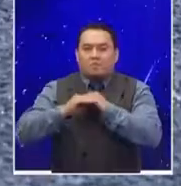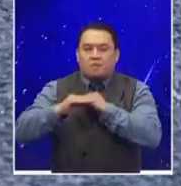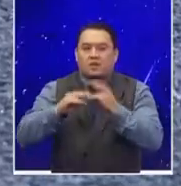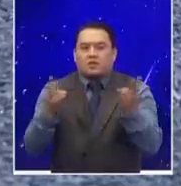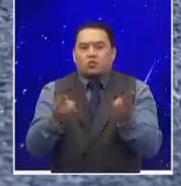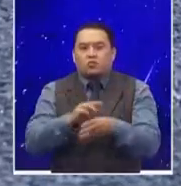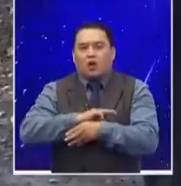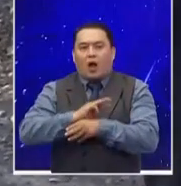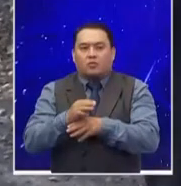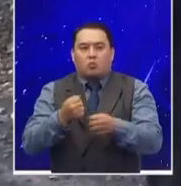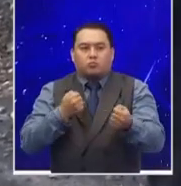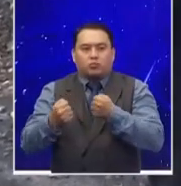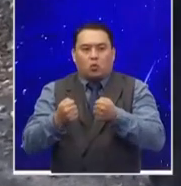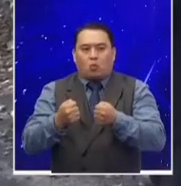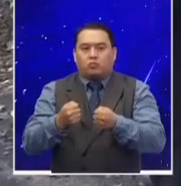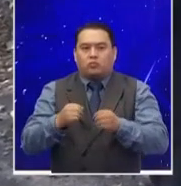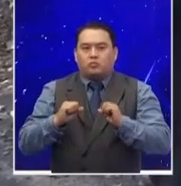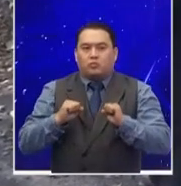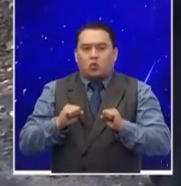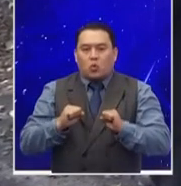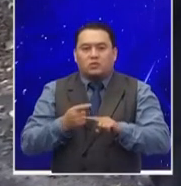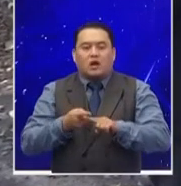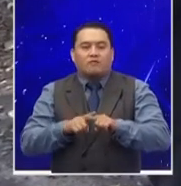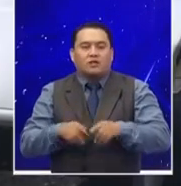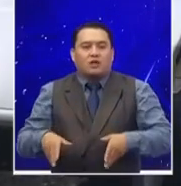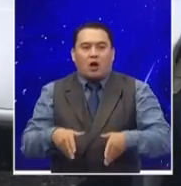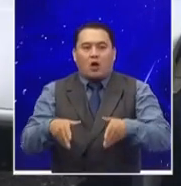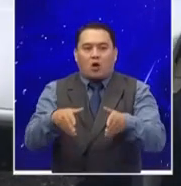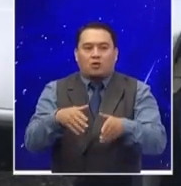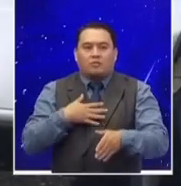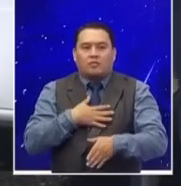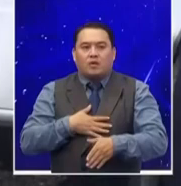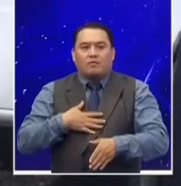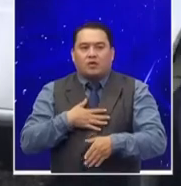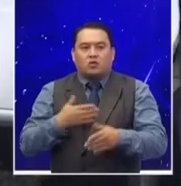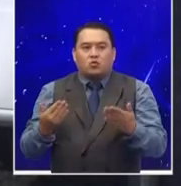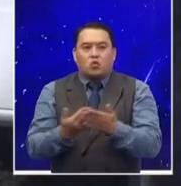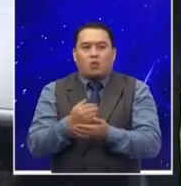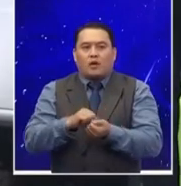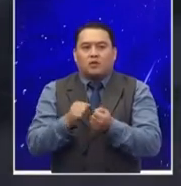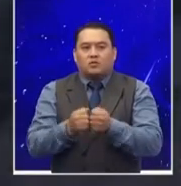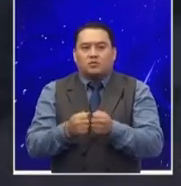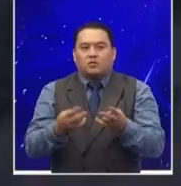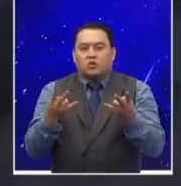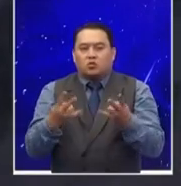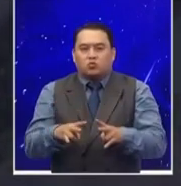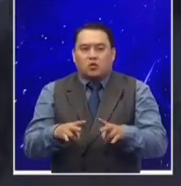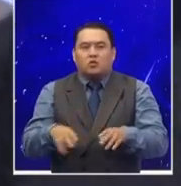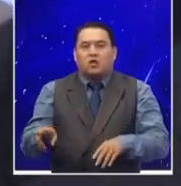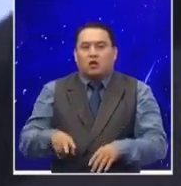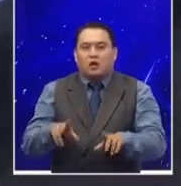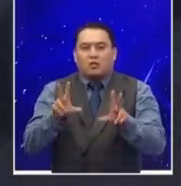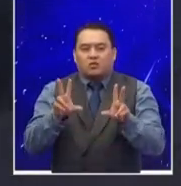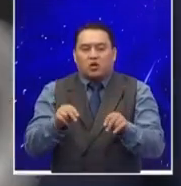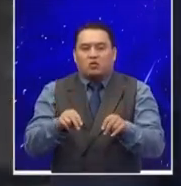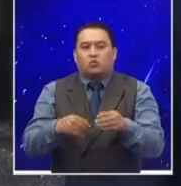Оно обеспечивает плотность и прочность дорожному полотну. Потому переживать о качестве нового асфальта жителям не стоит, уверяет директор